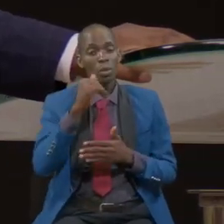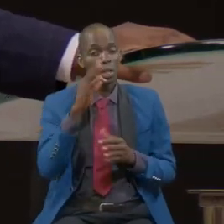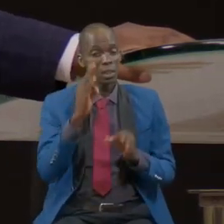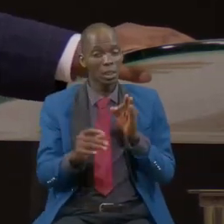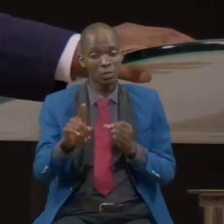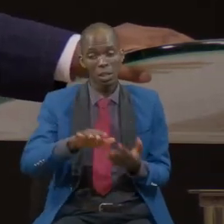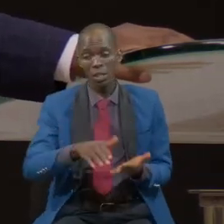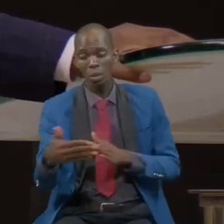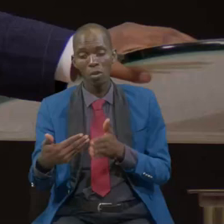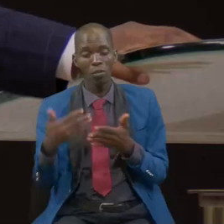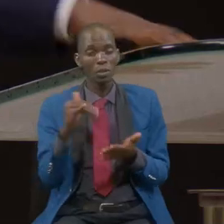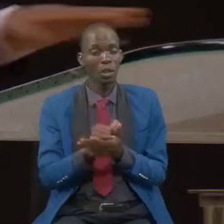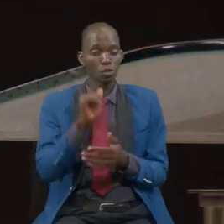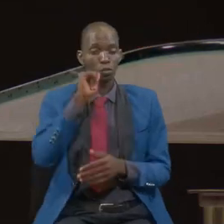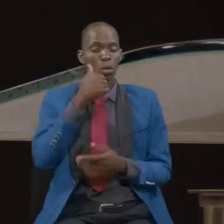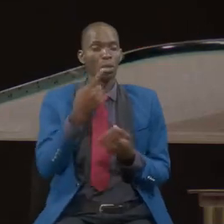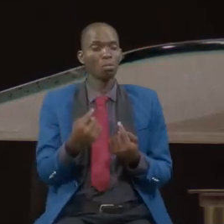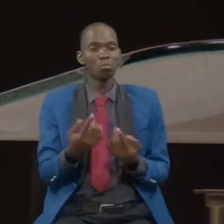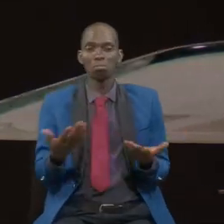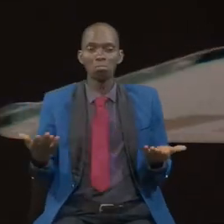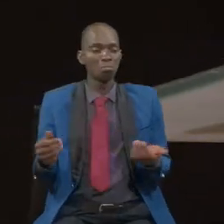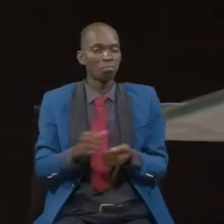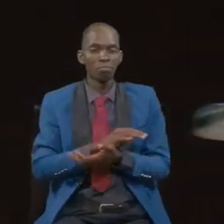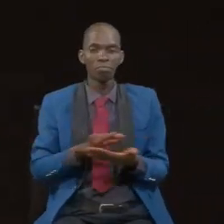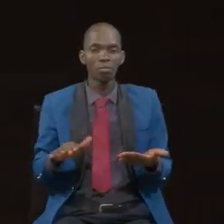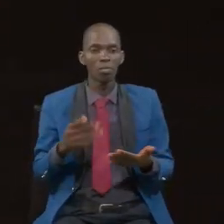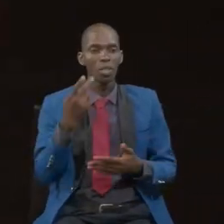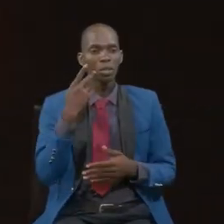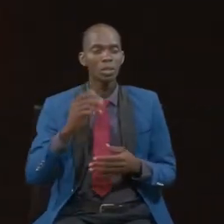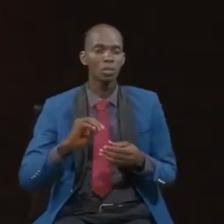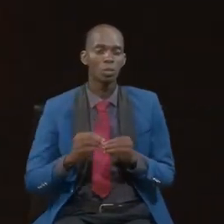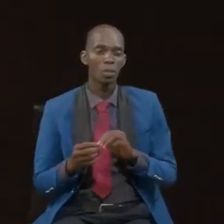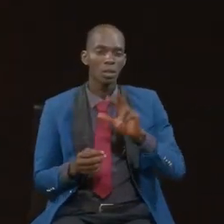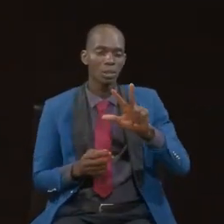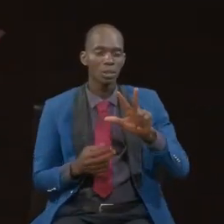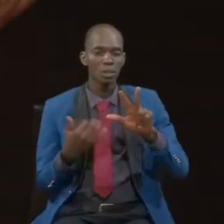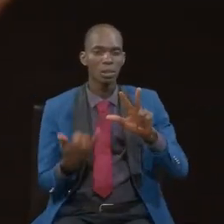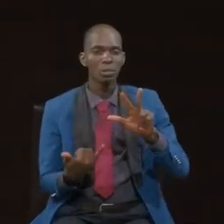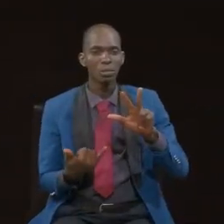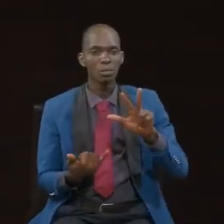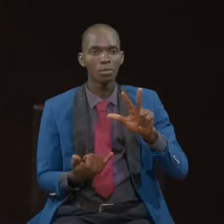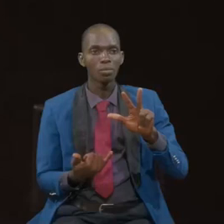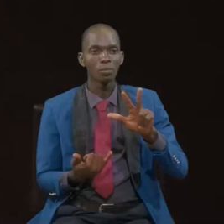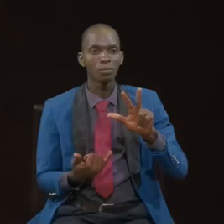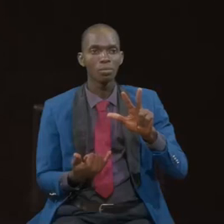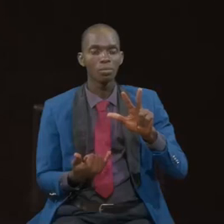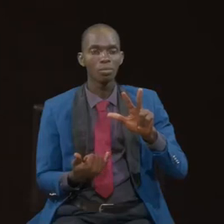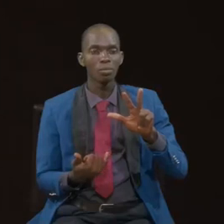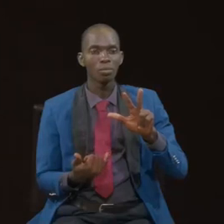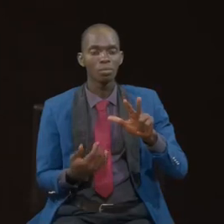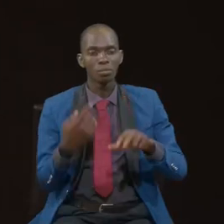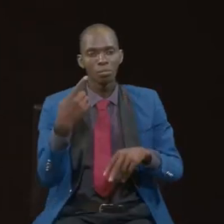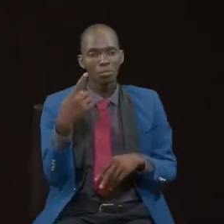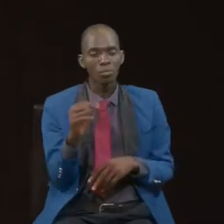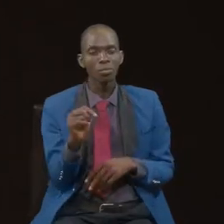meurt avant demain là ils vont périr voyons la trè partie ici 3è partie